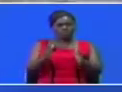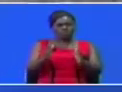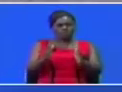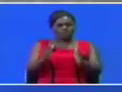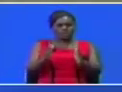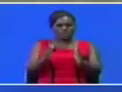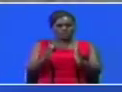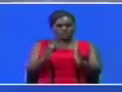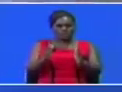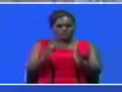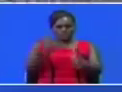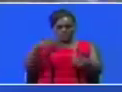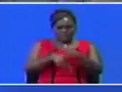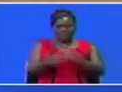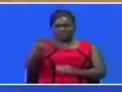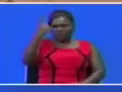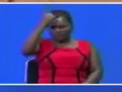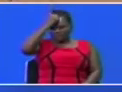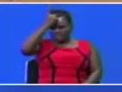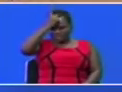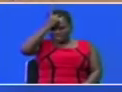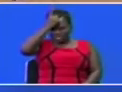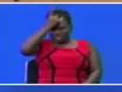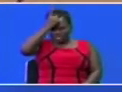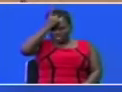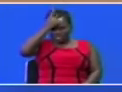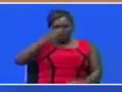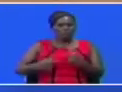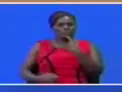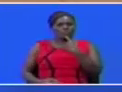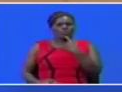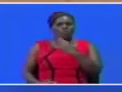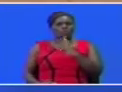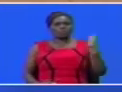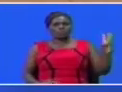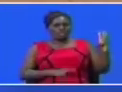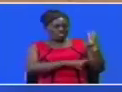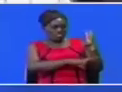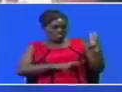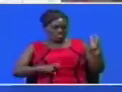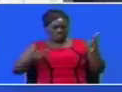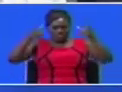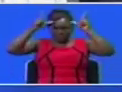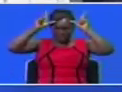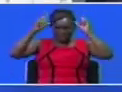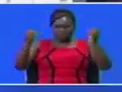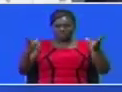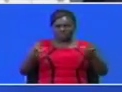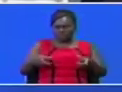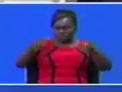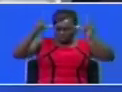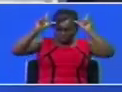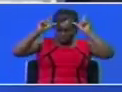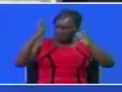Parkweo walikivamia kijiji cha Lami Nyeusi katika kaunti ya Pokot Magharibi na kuiba mamia ya mifugo. Ng'ombe